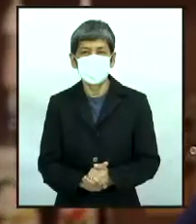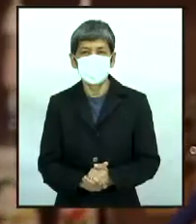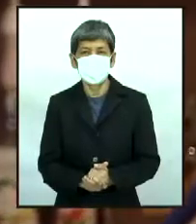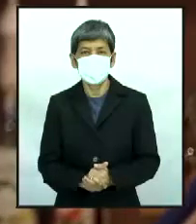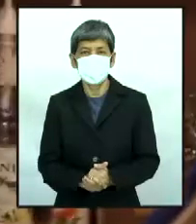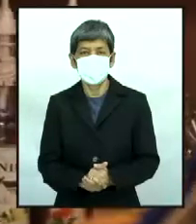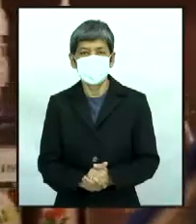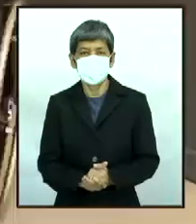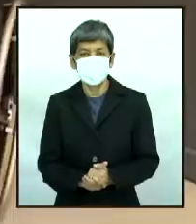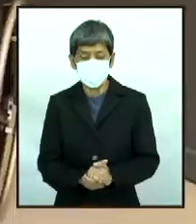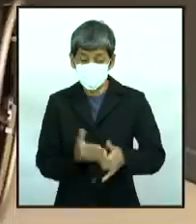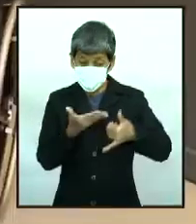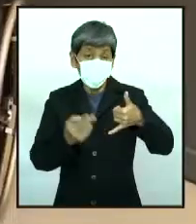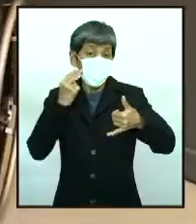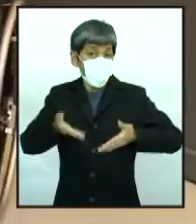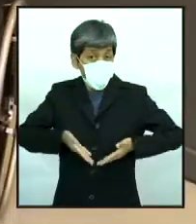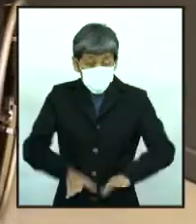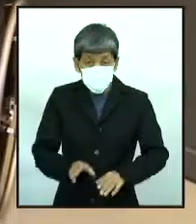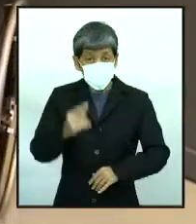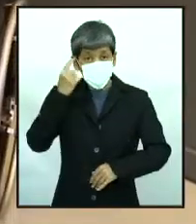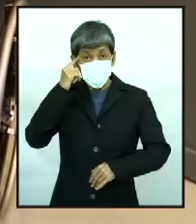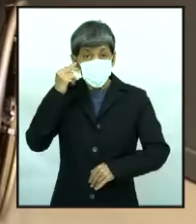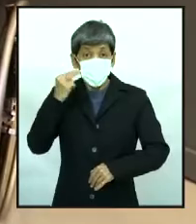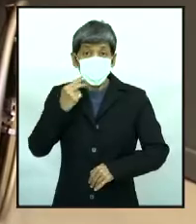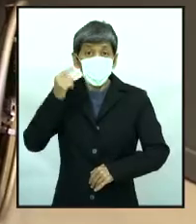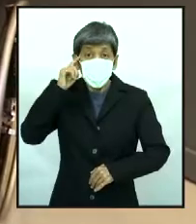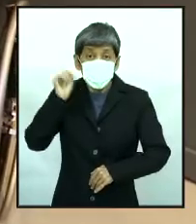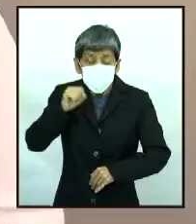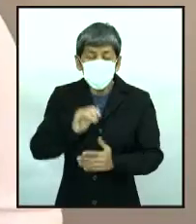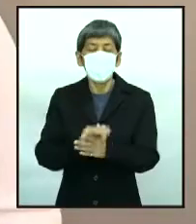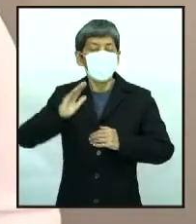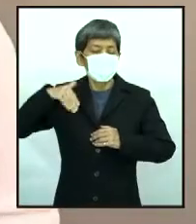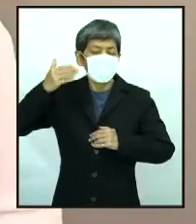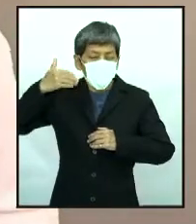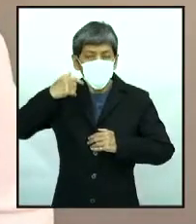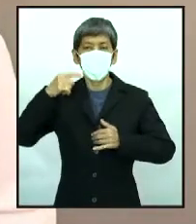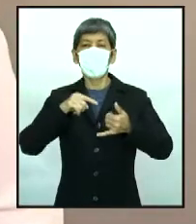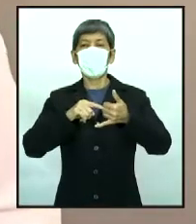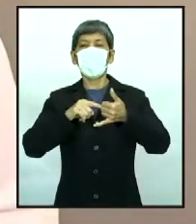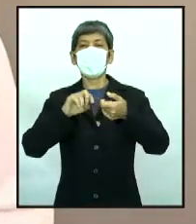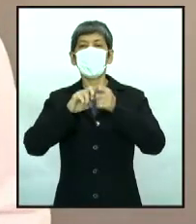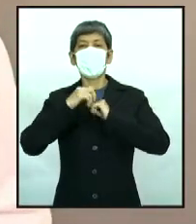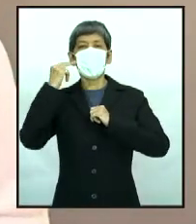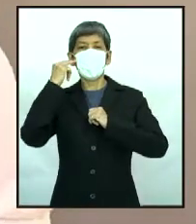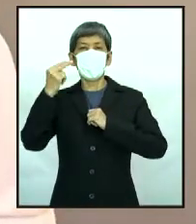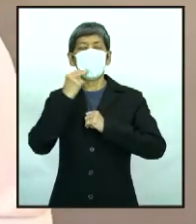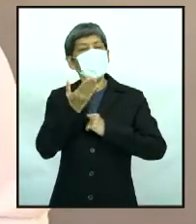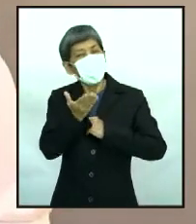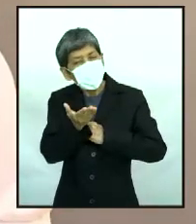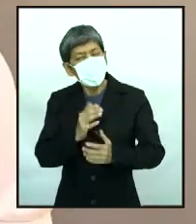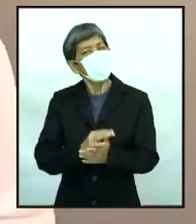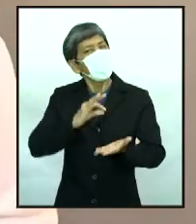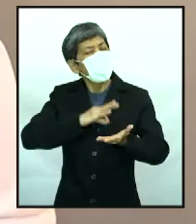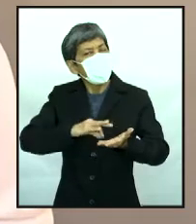ตอนที่พี่เสียงเกิดมาค่ะแล้วตอนนั้นยังไม่ทราบว่าพี่เสียงเป็นผู้พิการทางการได้ยินแล้วพอหลังจากที่รู้ว่าพี่เสียงมีปัญหาตรงนี้ค่ะคุณป้ารู้